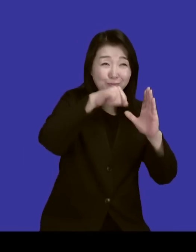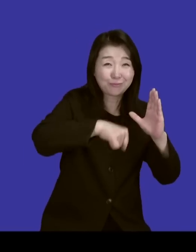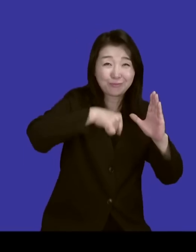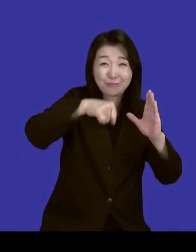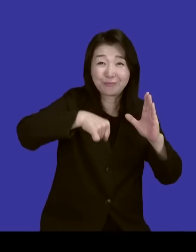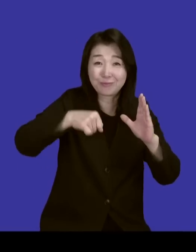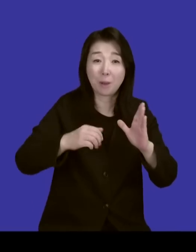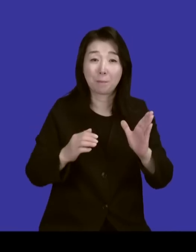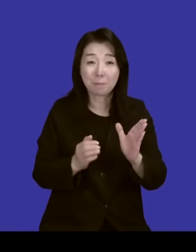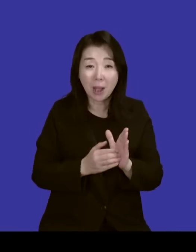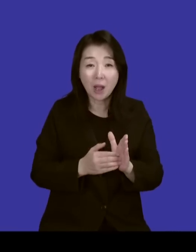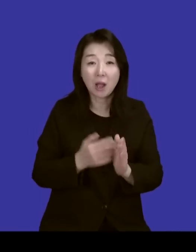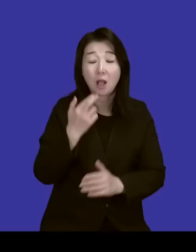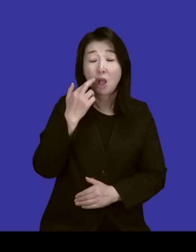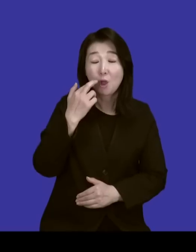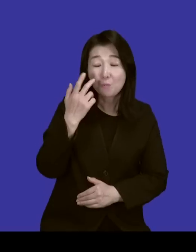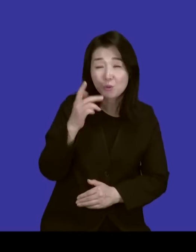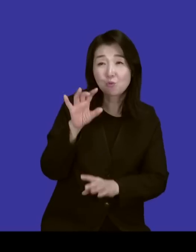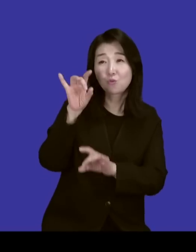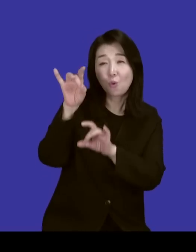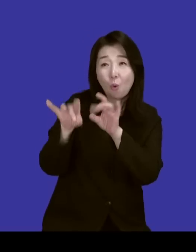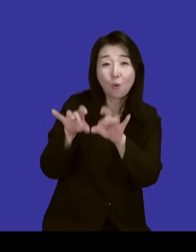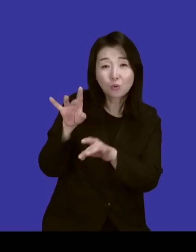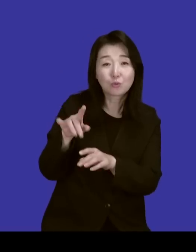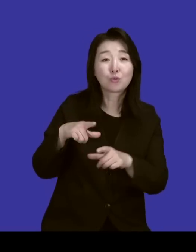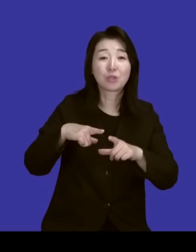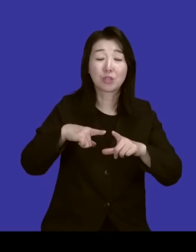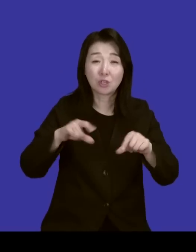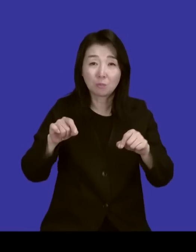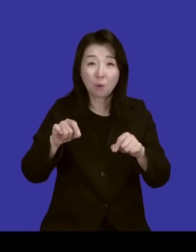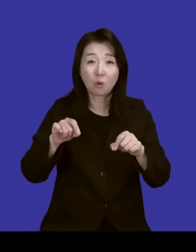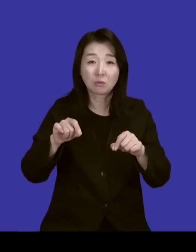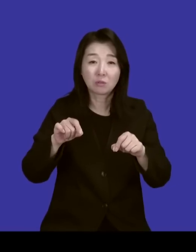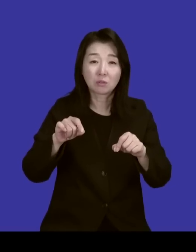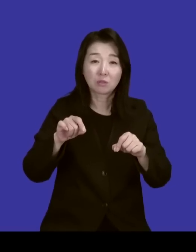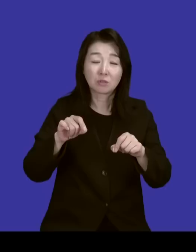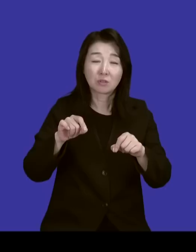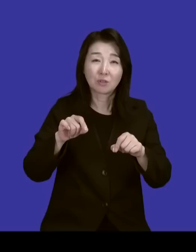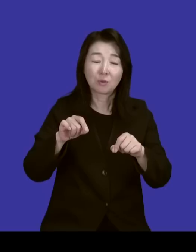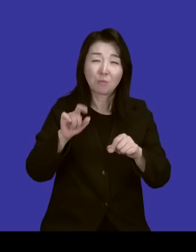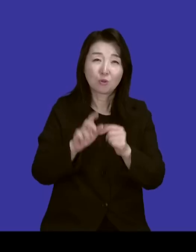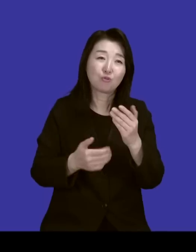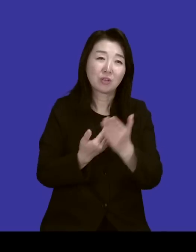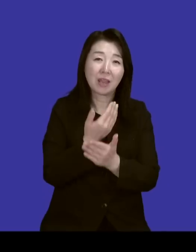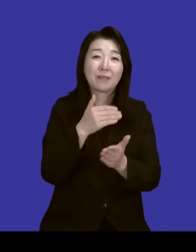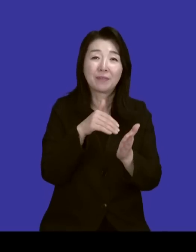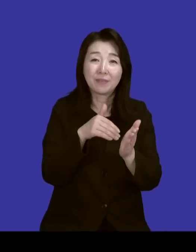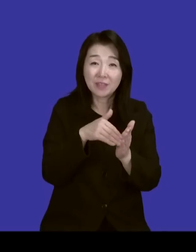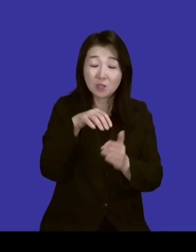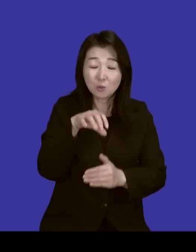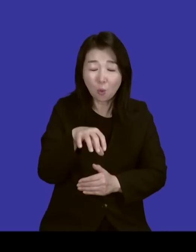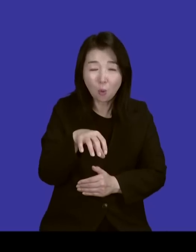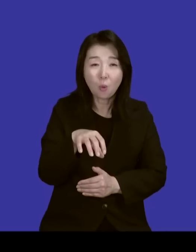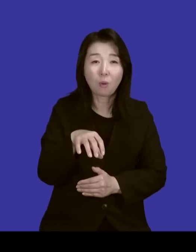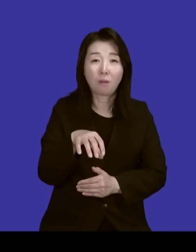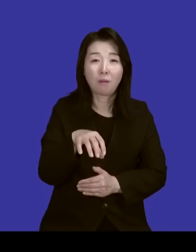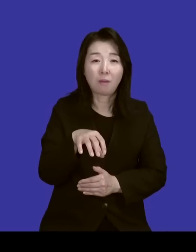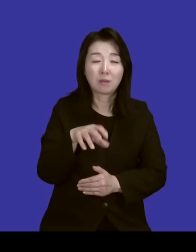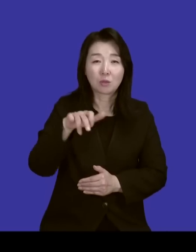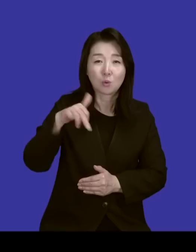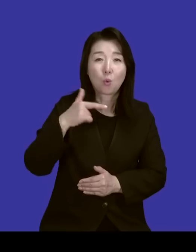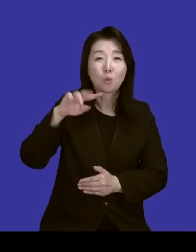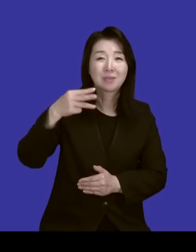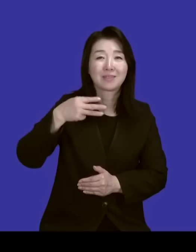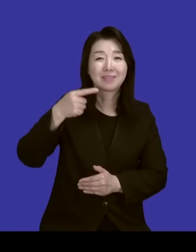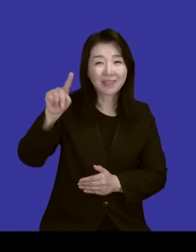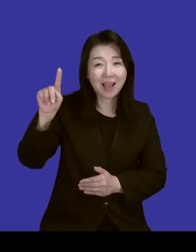호주에서, 뭐 뉴질랜드에서 와. 코스타 하겠다고 남미에서 전 세계로 코스타가 이제 번지게